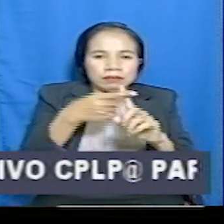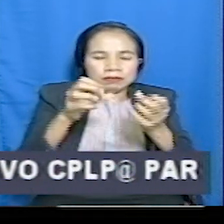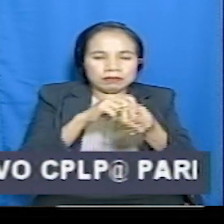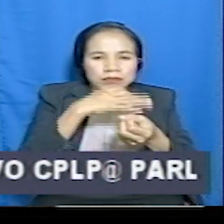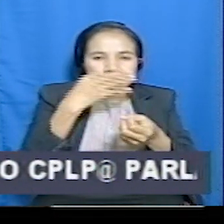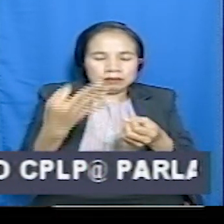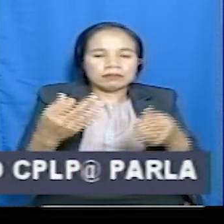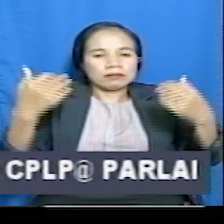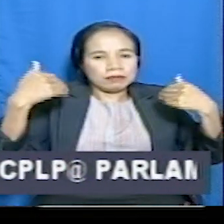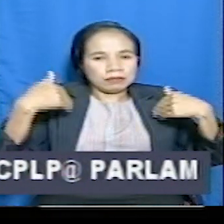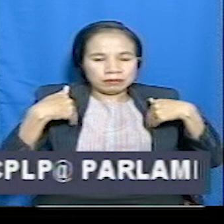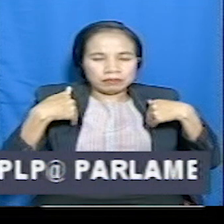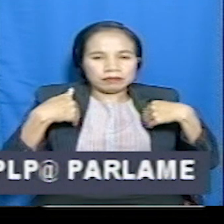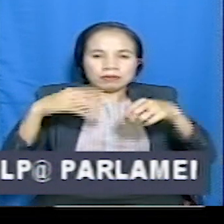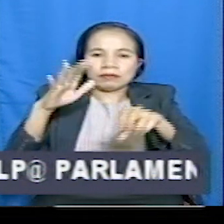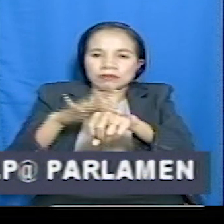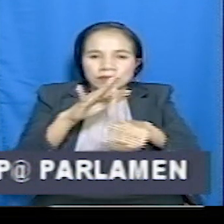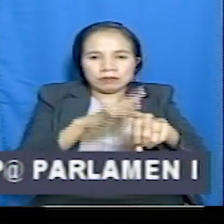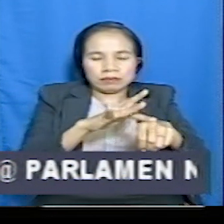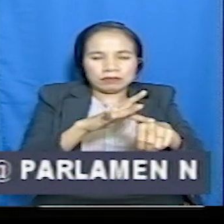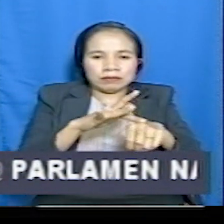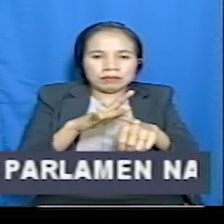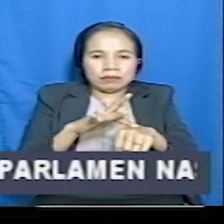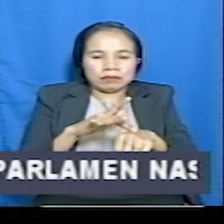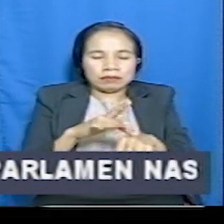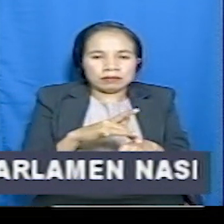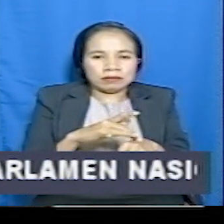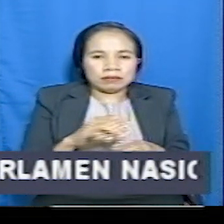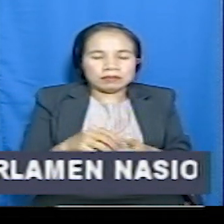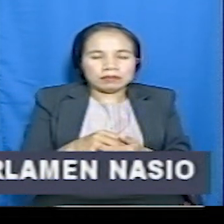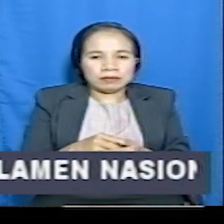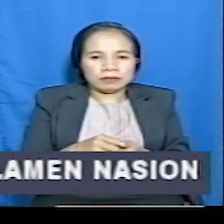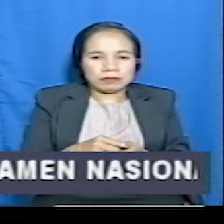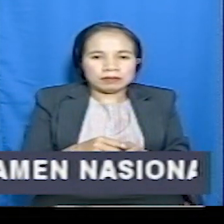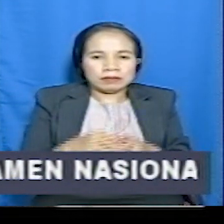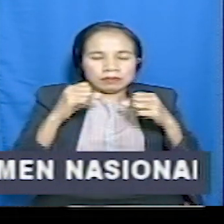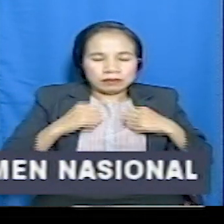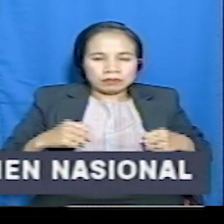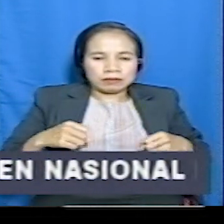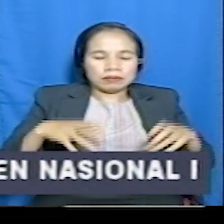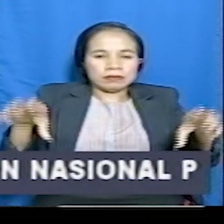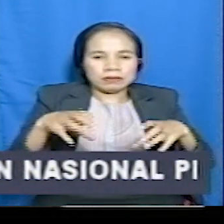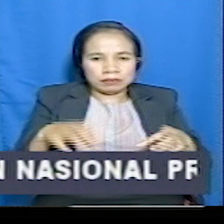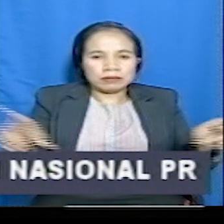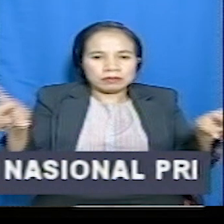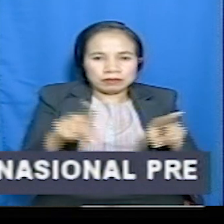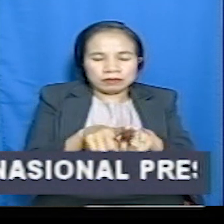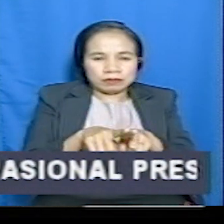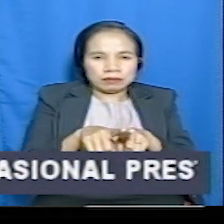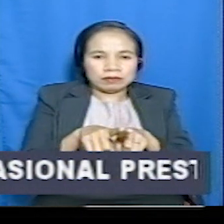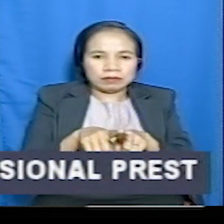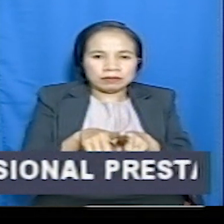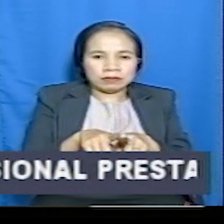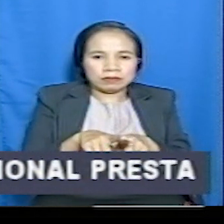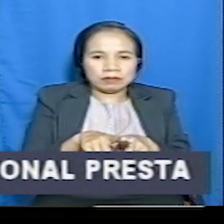minyak umat ia ona kontak diri kita konfirmasi yang sehari situasi saud ini sirwis ini dia maka anisan ulu kontes